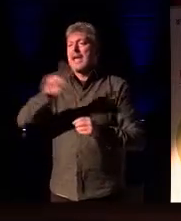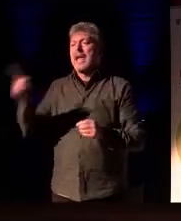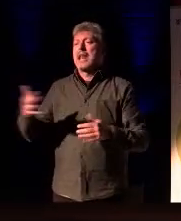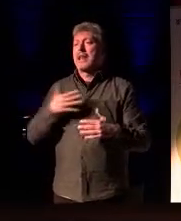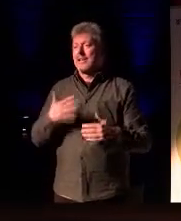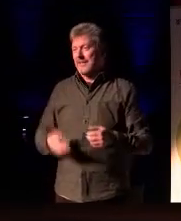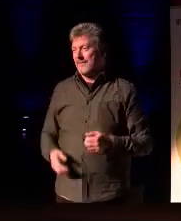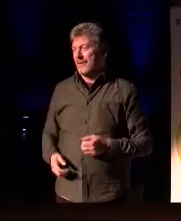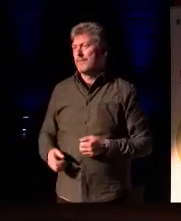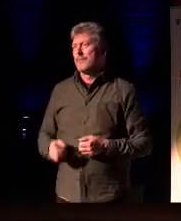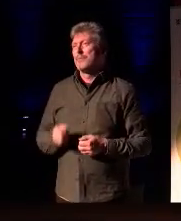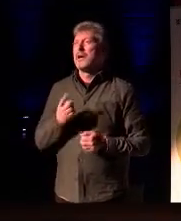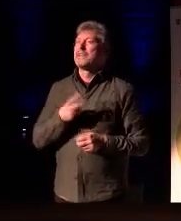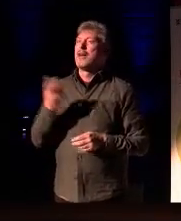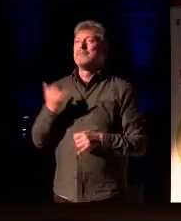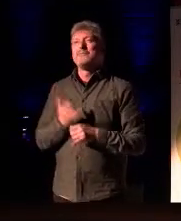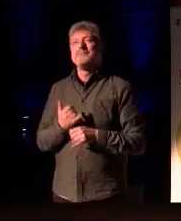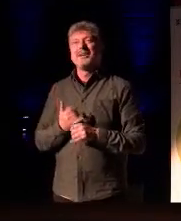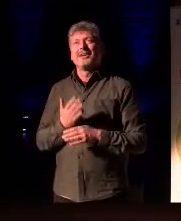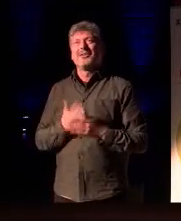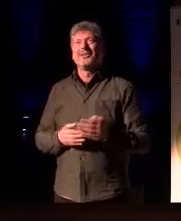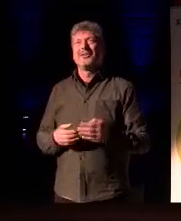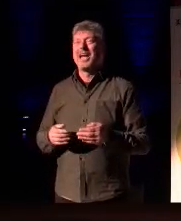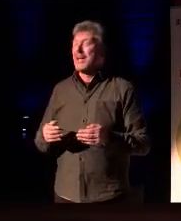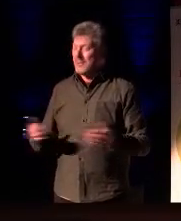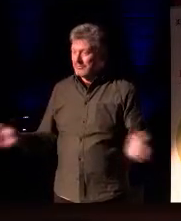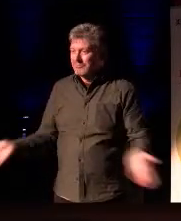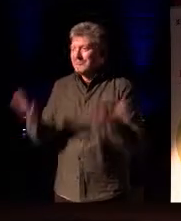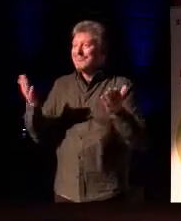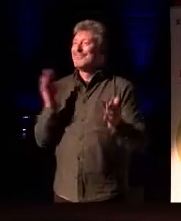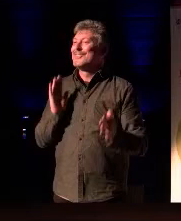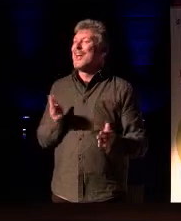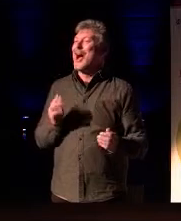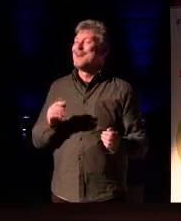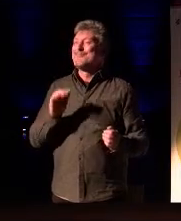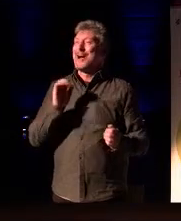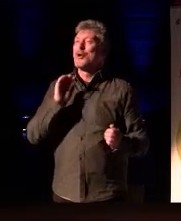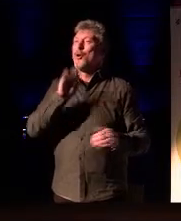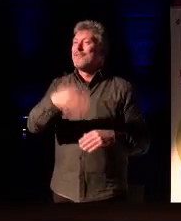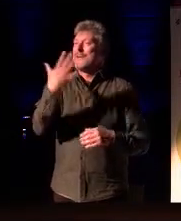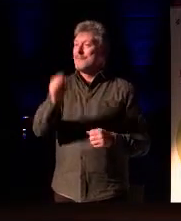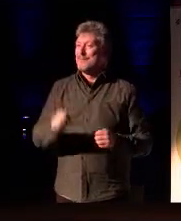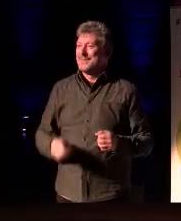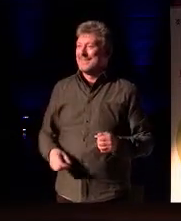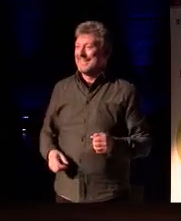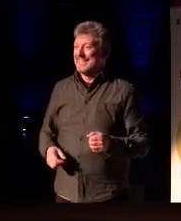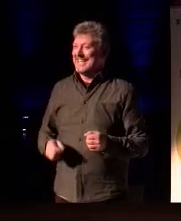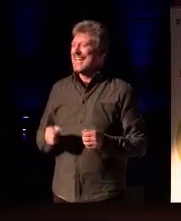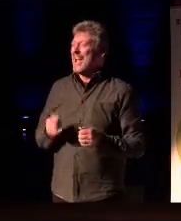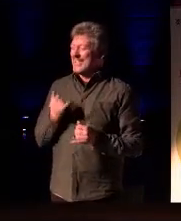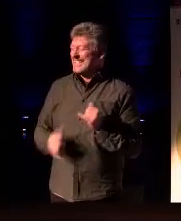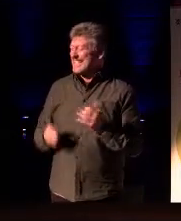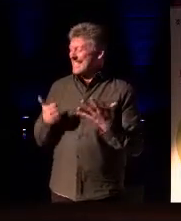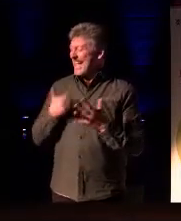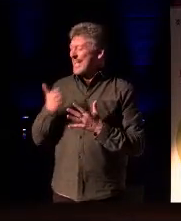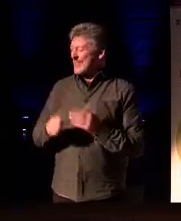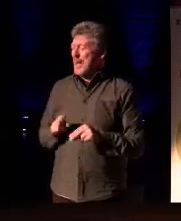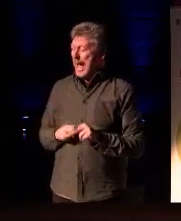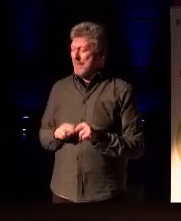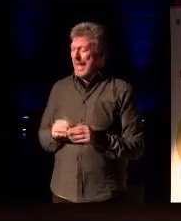så har jeg alltid lyst til å slå et slag for damer over 50. Blitt mer påtrengende de siste 6 årene.